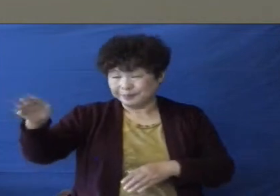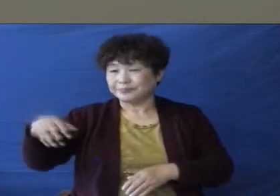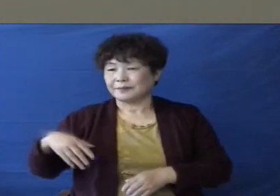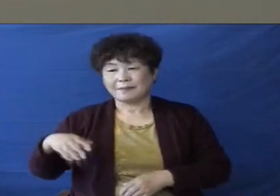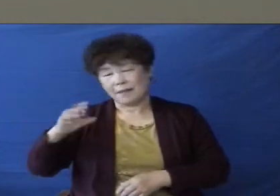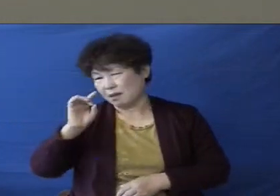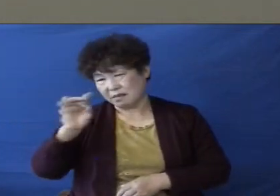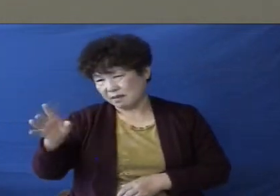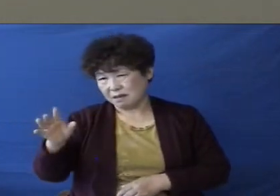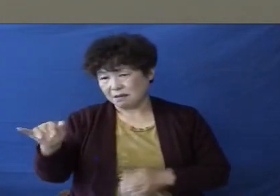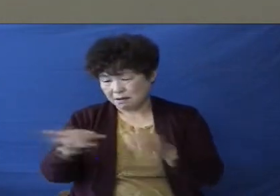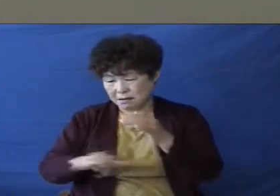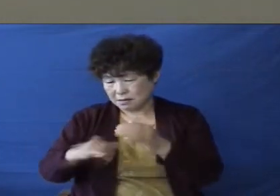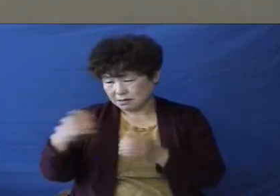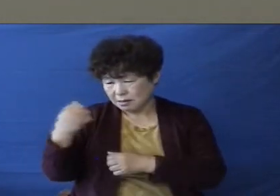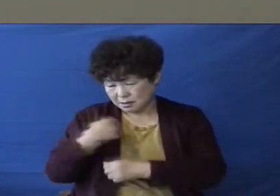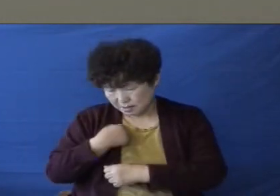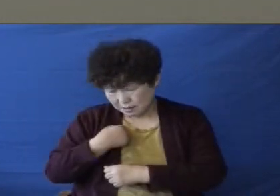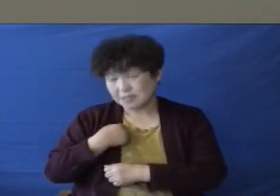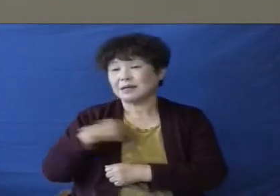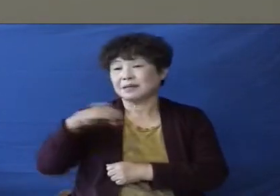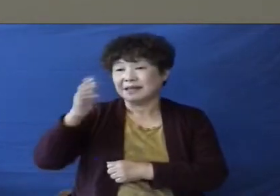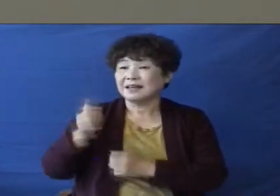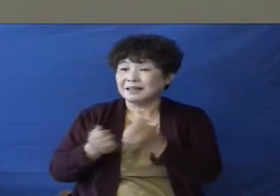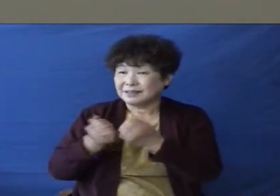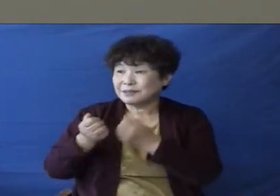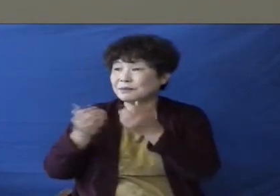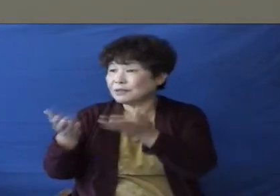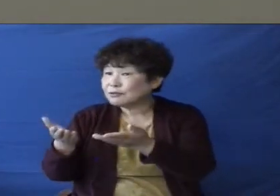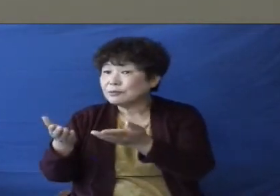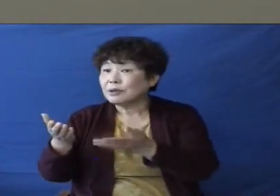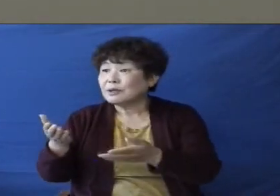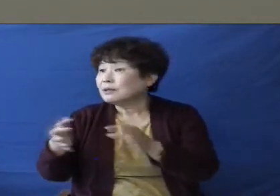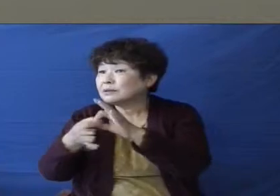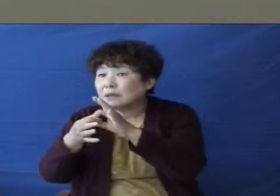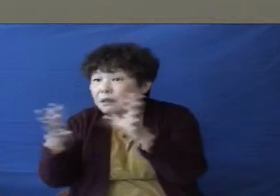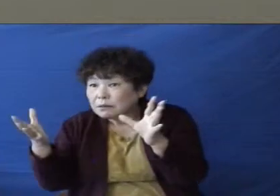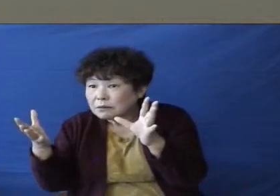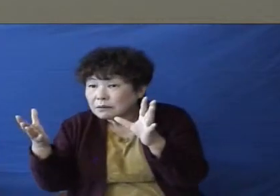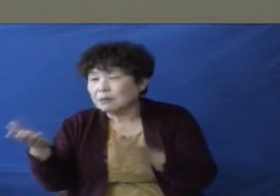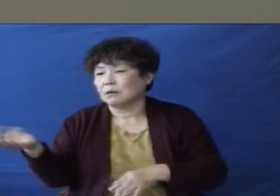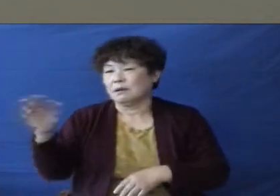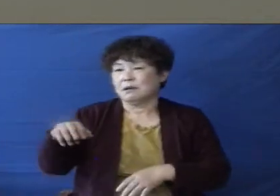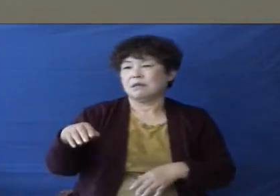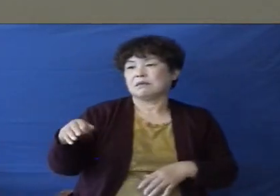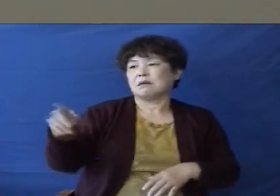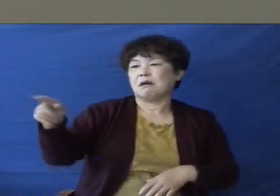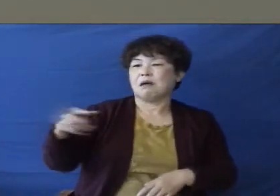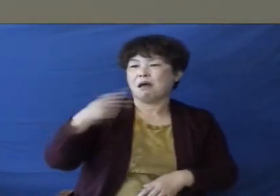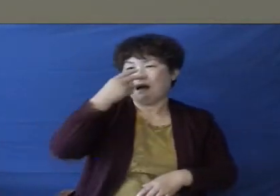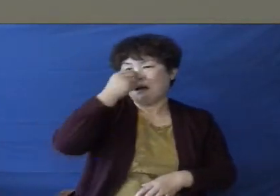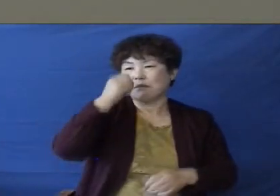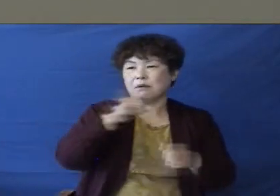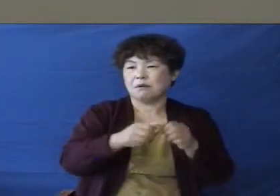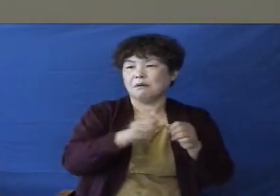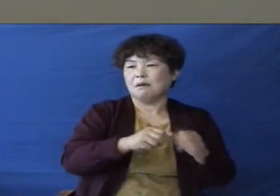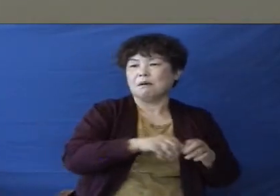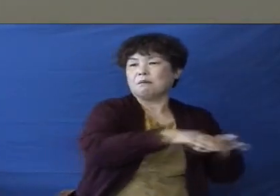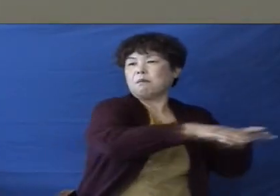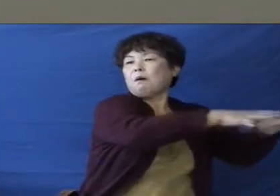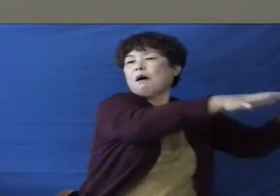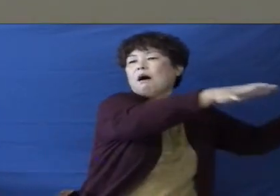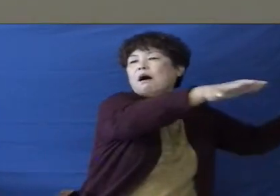존경하는 목사님들을 회전시키면서 아 그의 어떤 약점들을 들춰내 가지고 박 지적하는 모습들 유튜브 들을